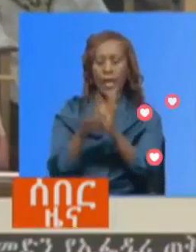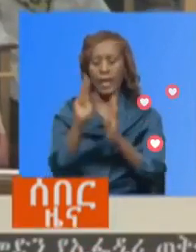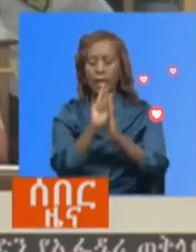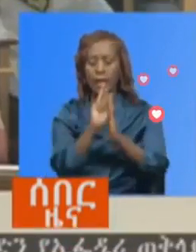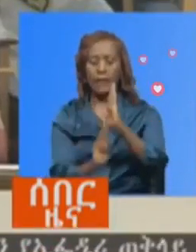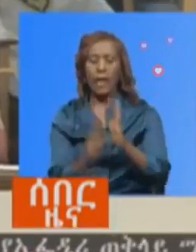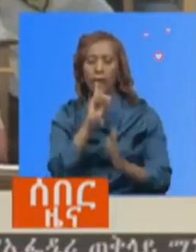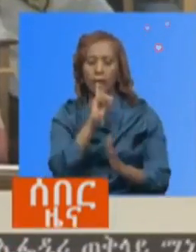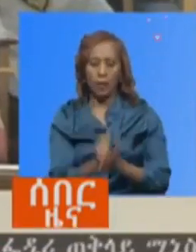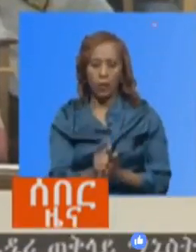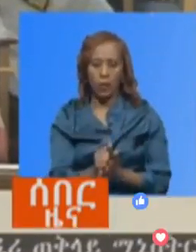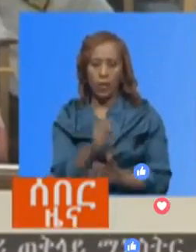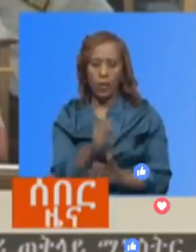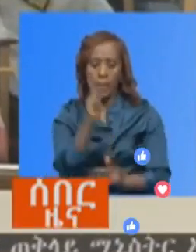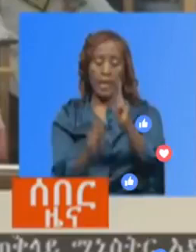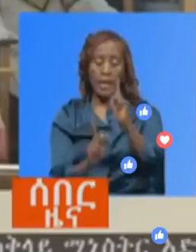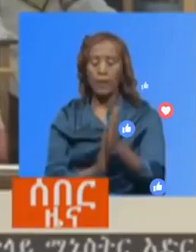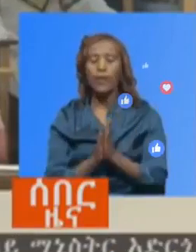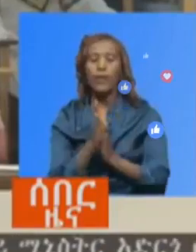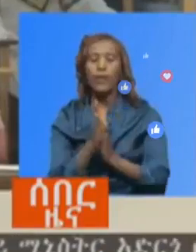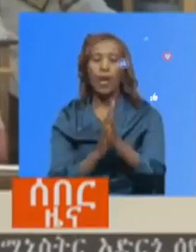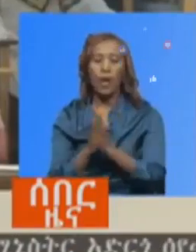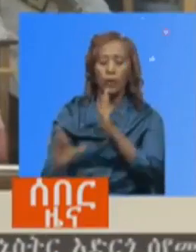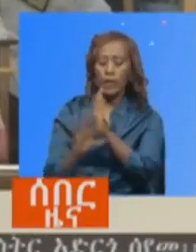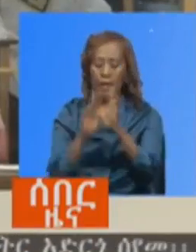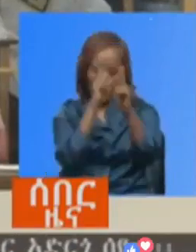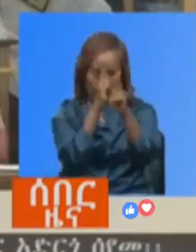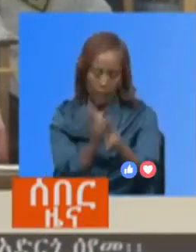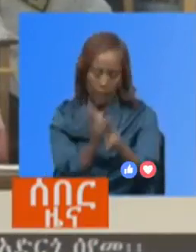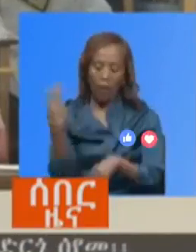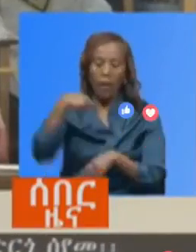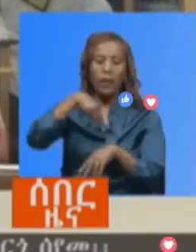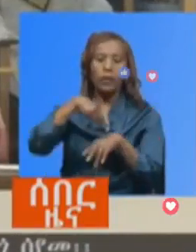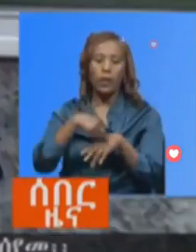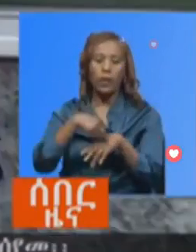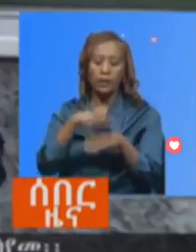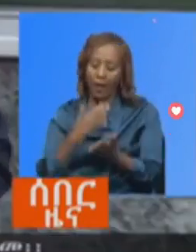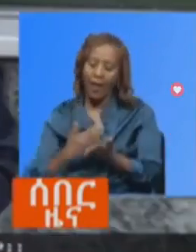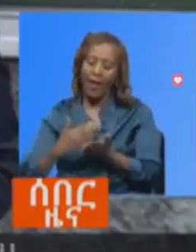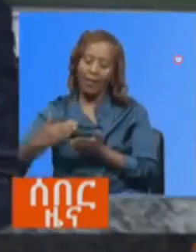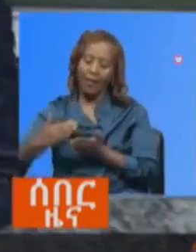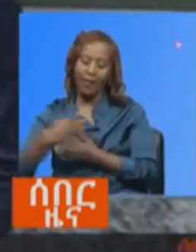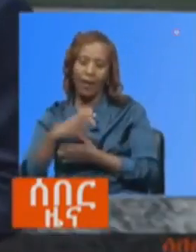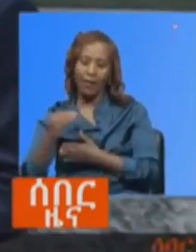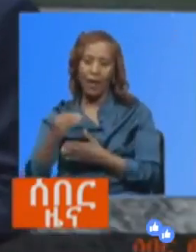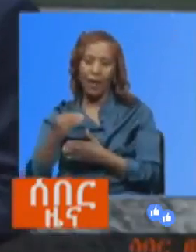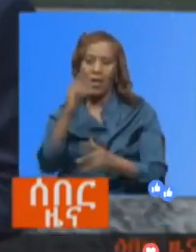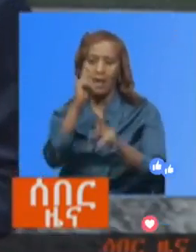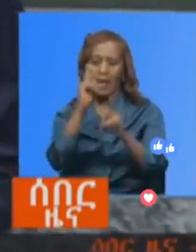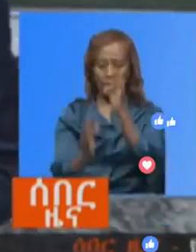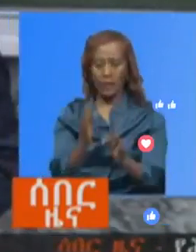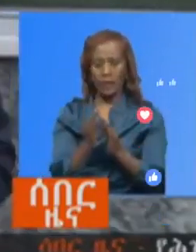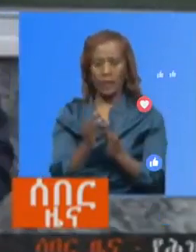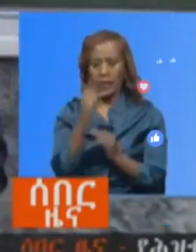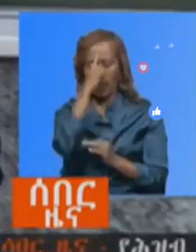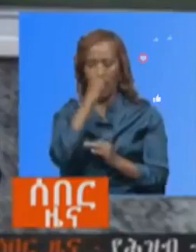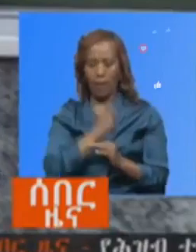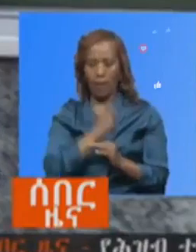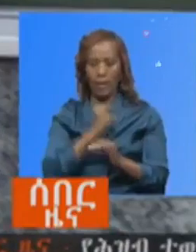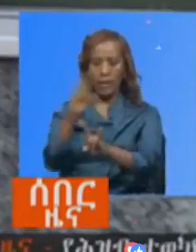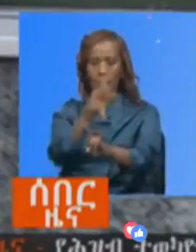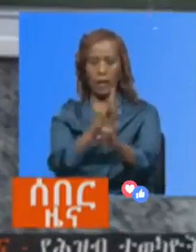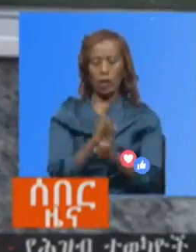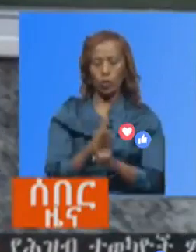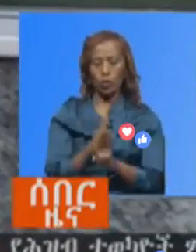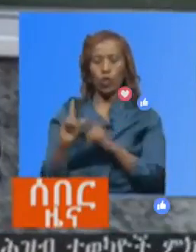ነው። የህዝብ ፍላጎት የህግ አስከባሪ ተቋማት ገለልተኛና ለፍትህ ታማኝ፣ ለዜጎች መብት ቀናይ እንዲሆኑ